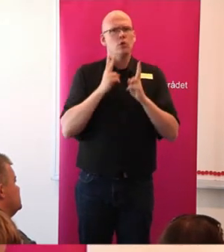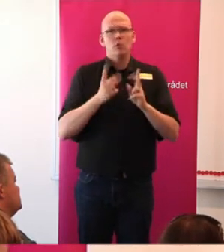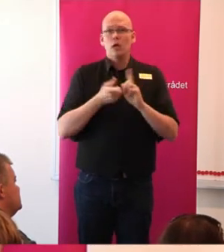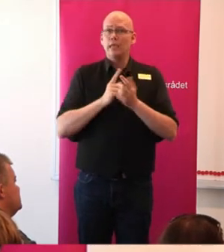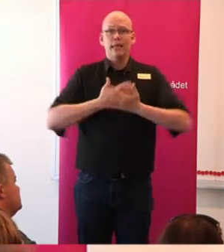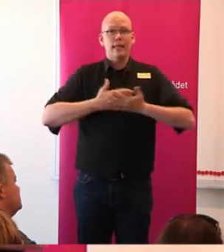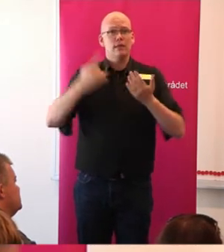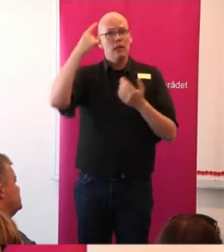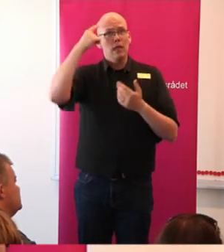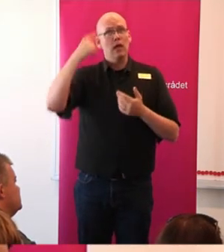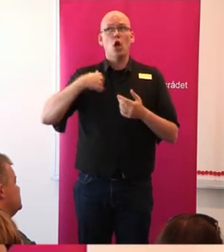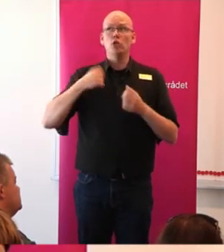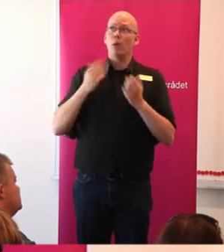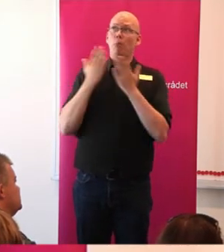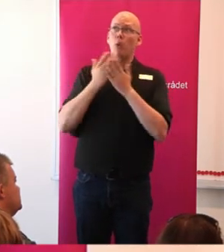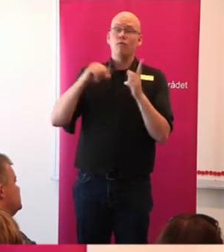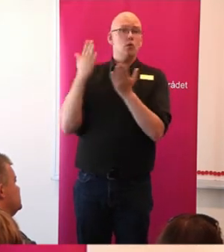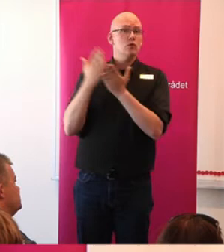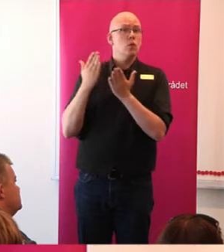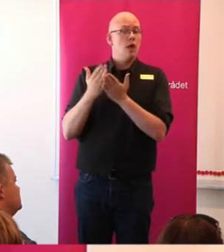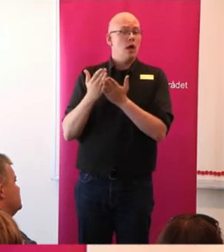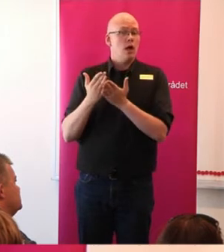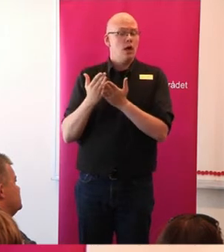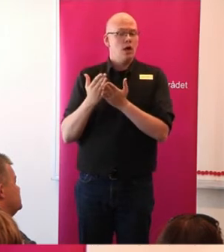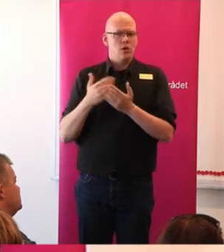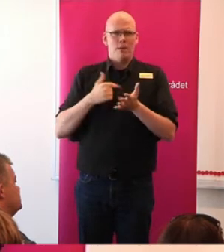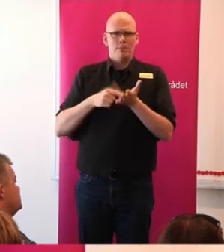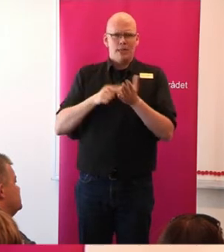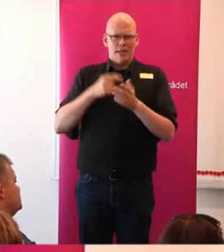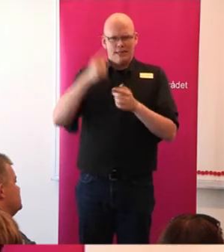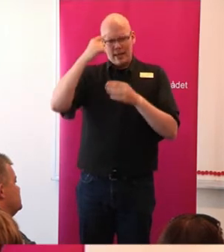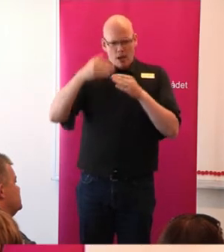tanken. Mm. Och långsiktigheten, då menar jag att man först får prova på